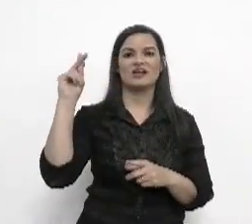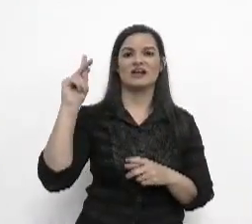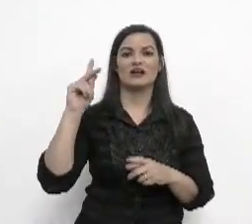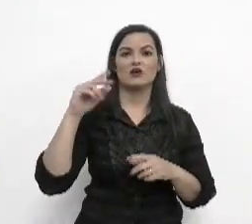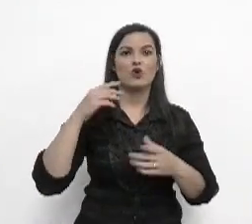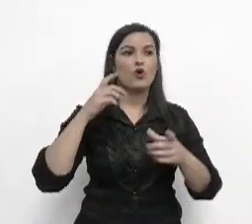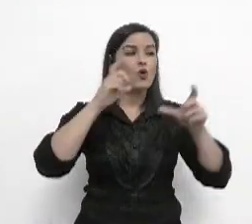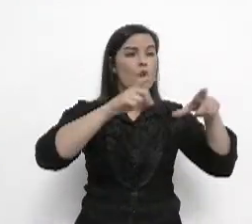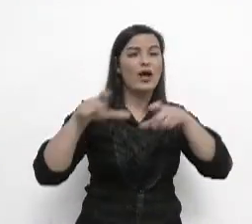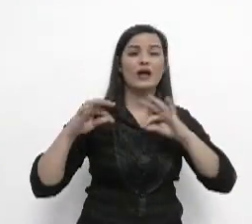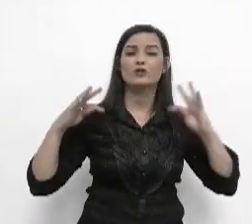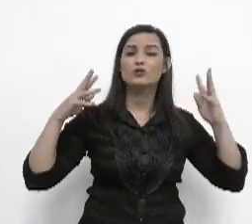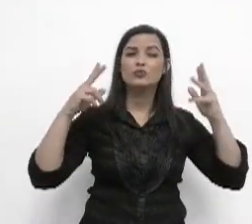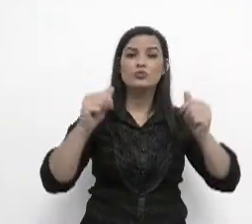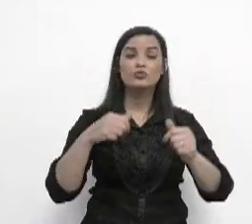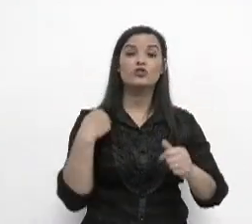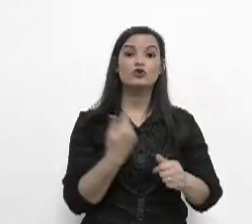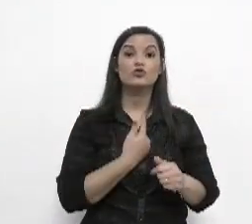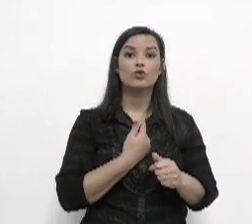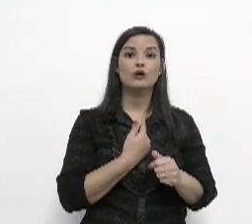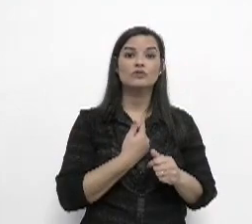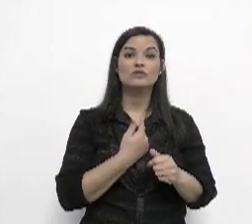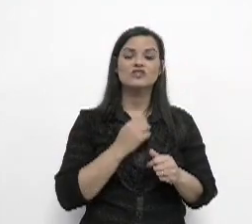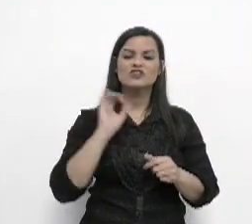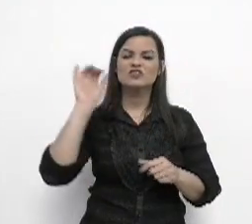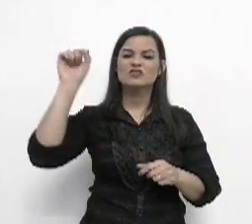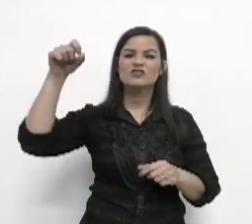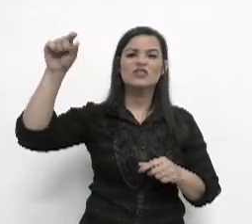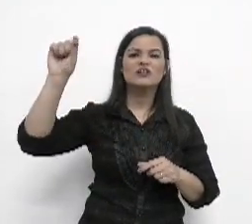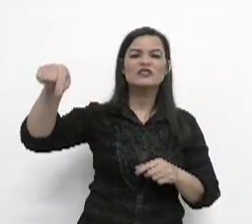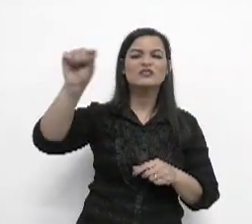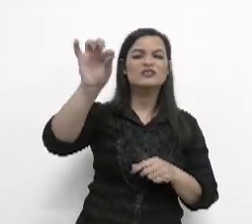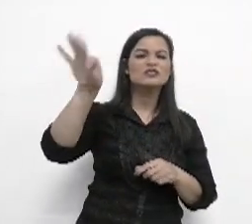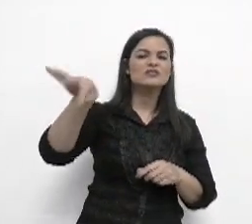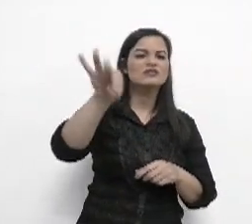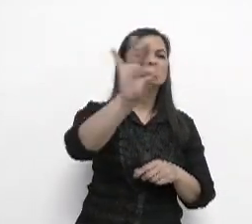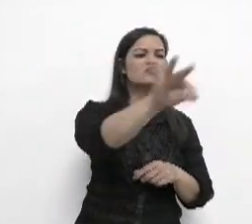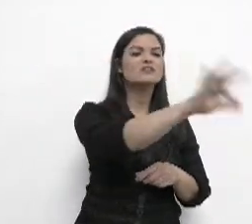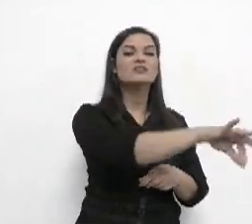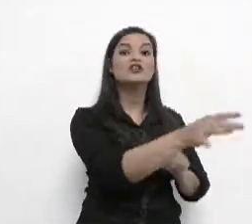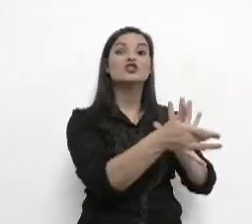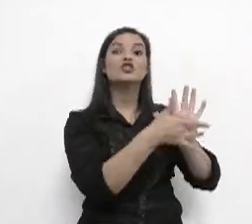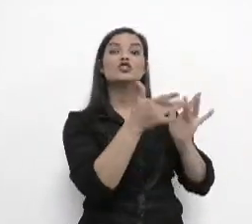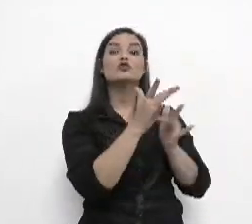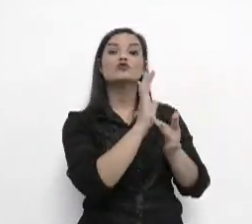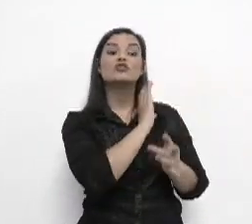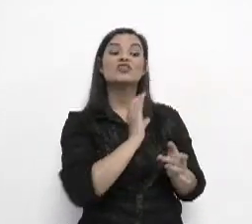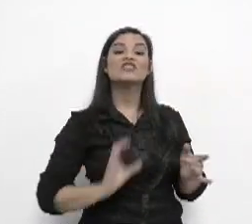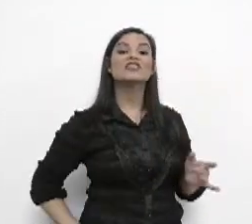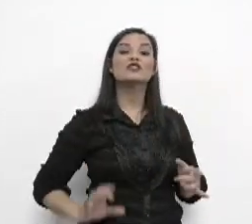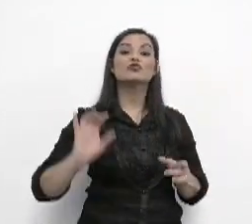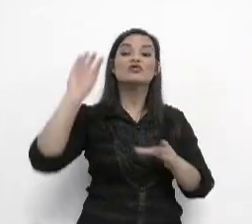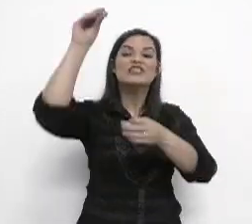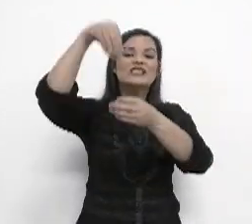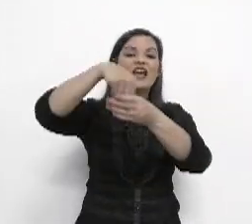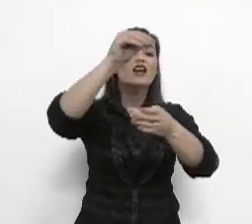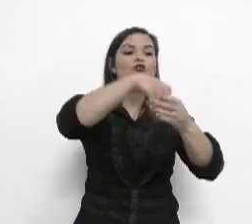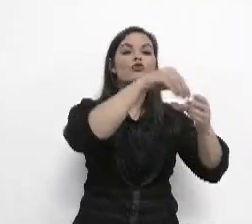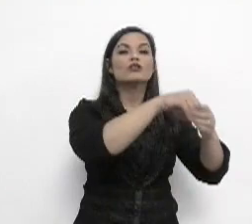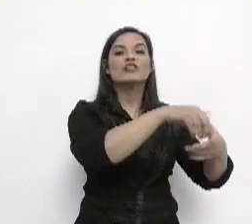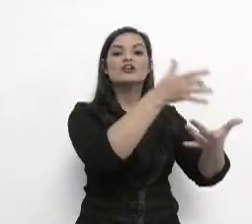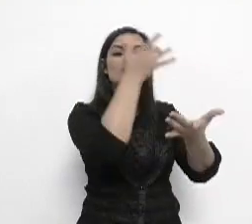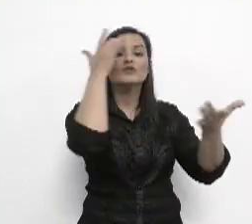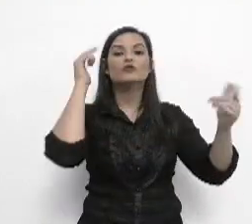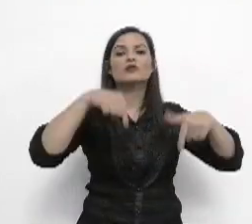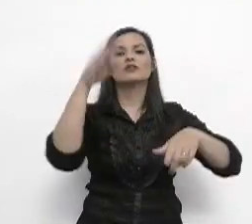que nós possamos semear a Cristo em todos os corações dos irmãos aqui no Brasil. 그래서 이 브라질이 삼바의 나라가 아니라 예수의 나라가